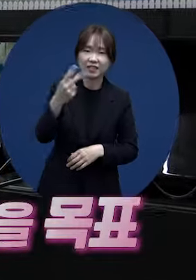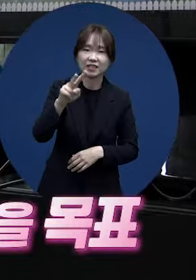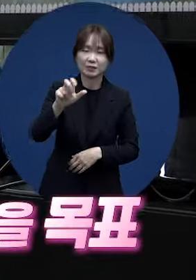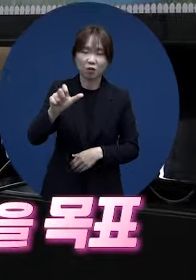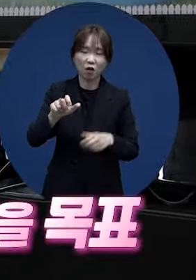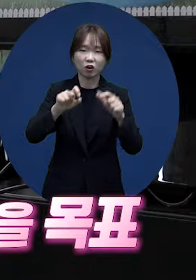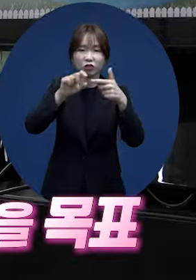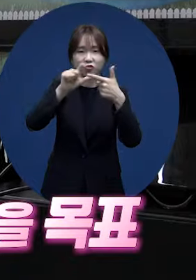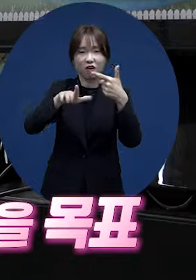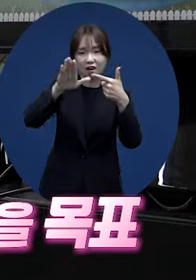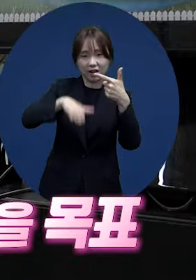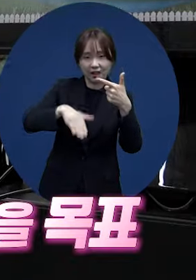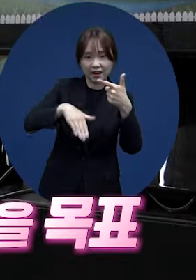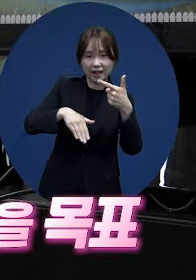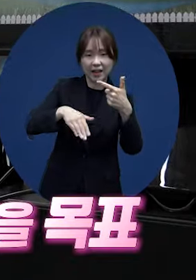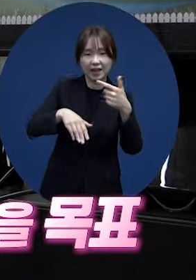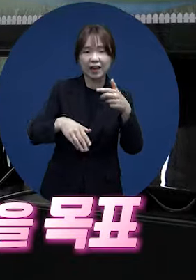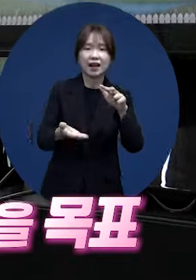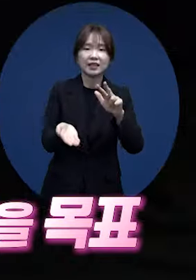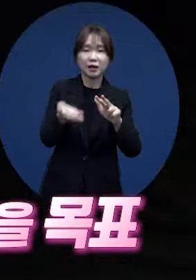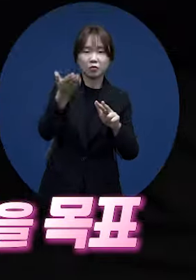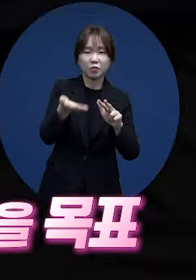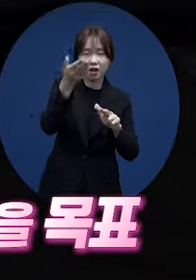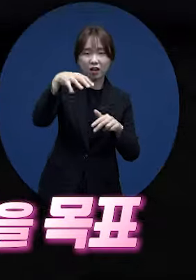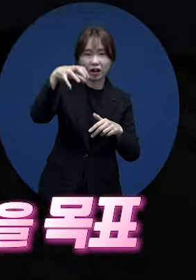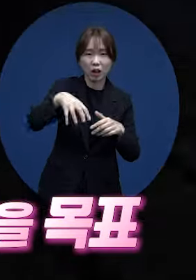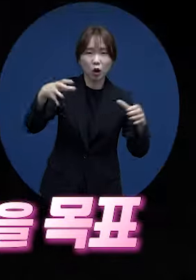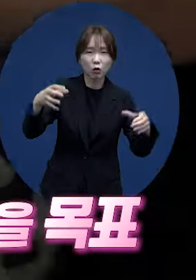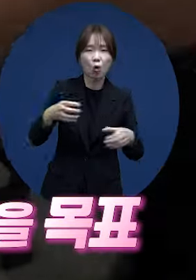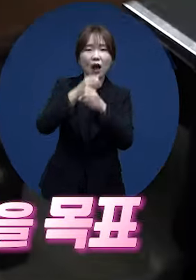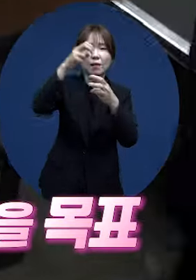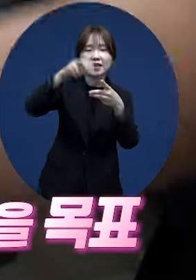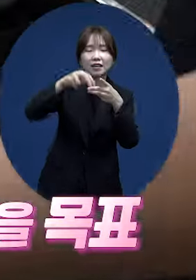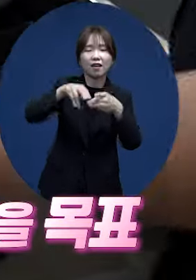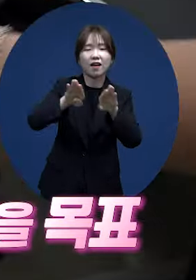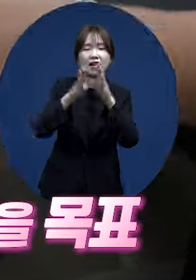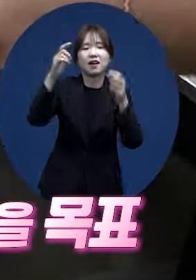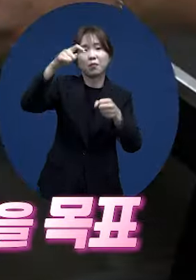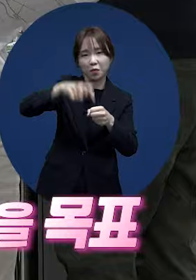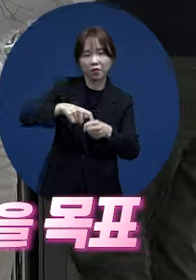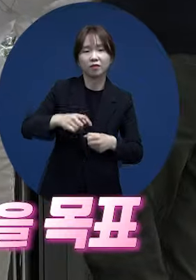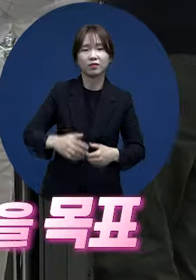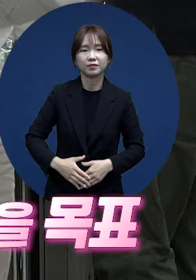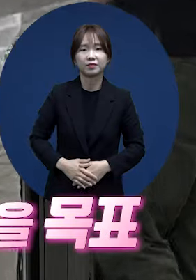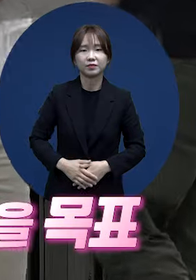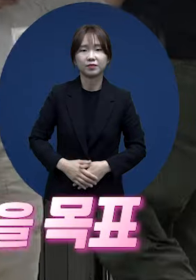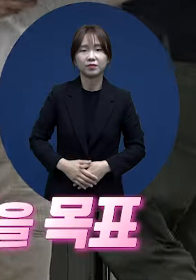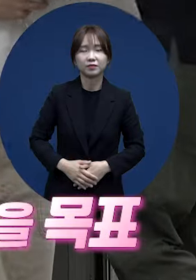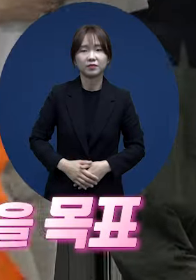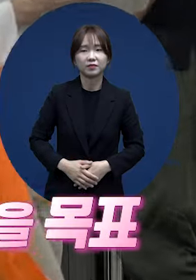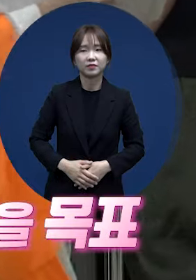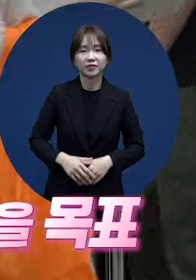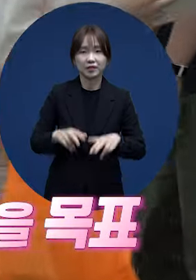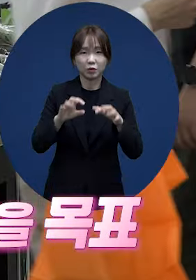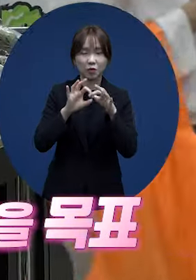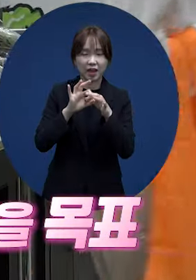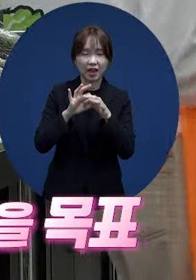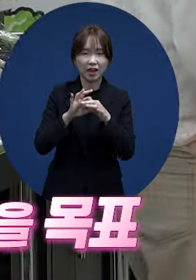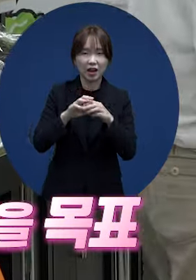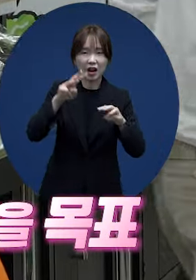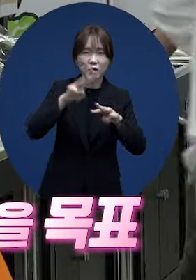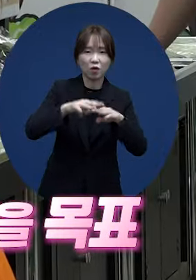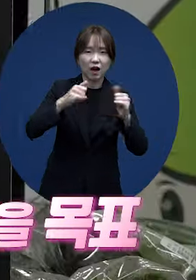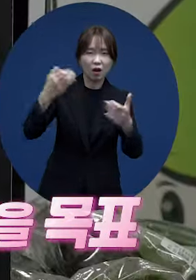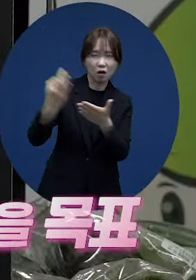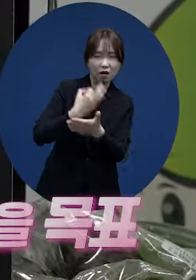로컬푸드 직매장의 사례를 통해 2025년 하반기엔 상문면 석계리의 로컬푸드 통합센터 개장을 목표로 하고 있다고